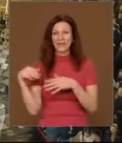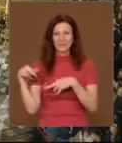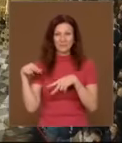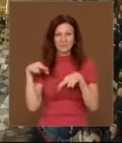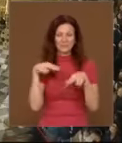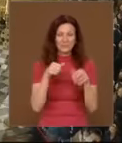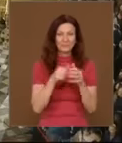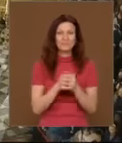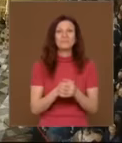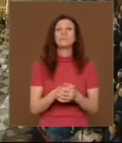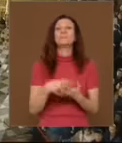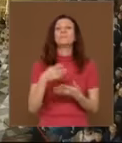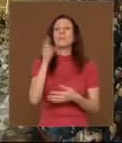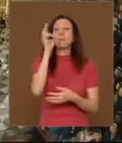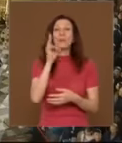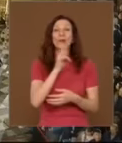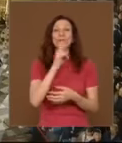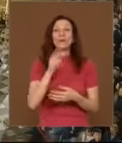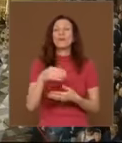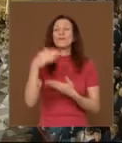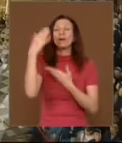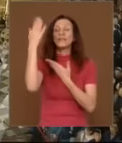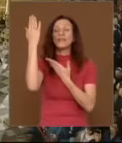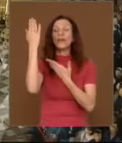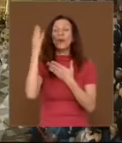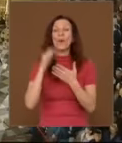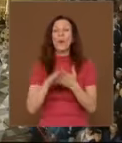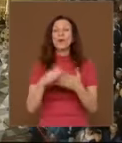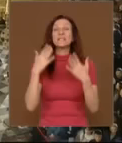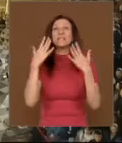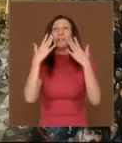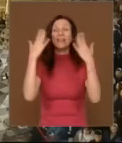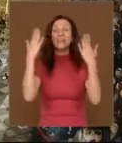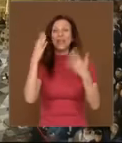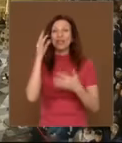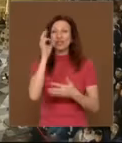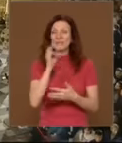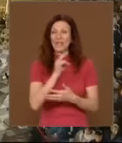Благослови, Владико, Святейши Владико,